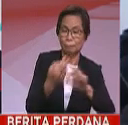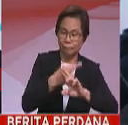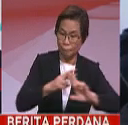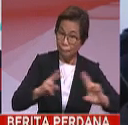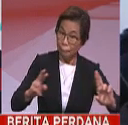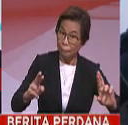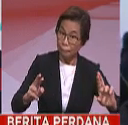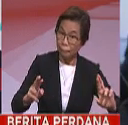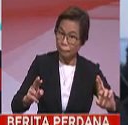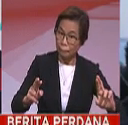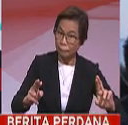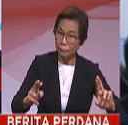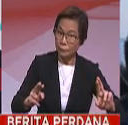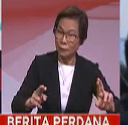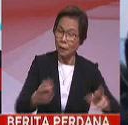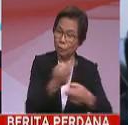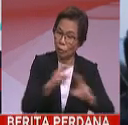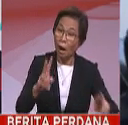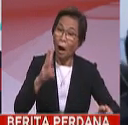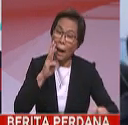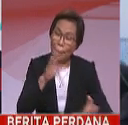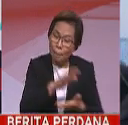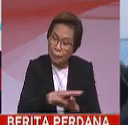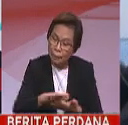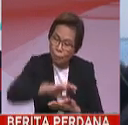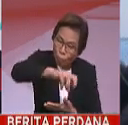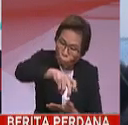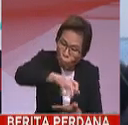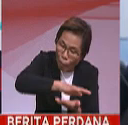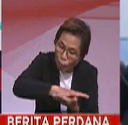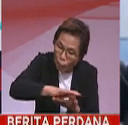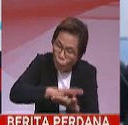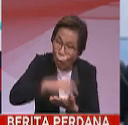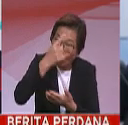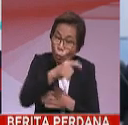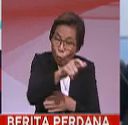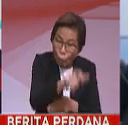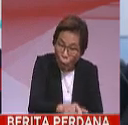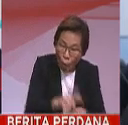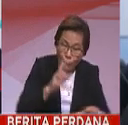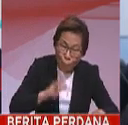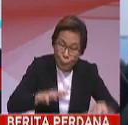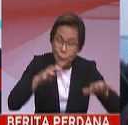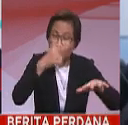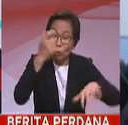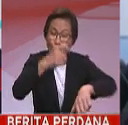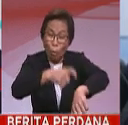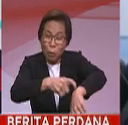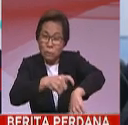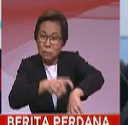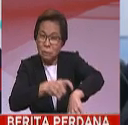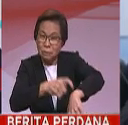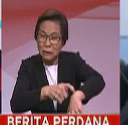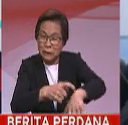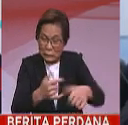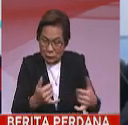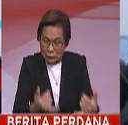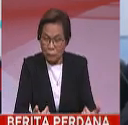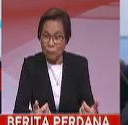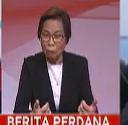menyediakan bekalan air bersih kepada mangsa kerana pada waktu